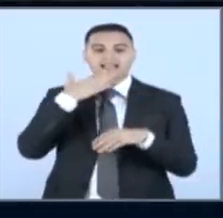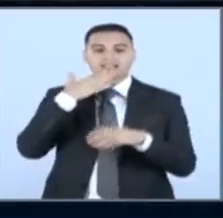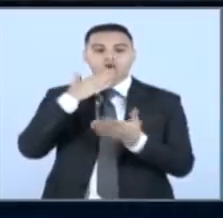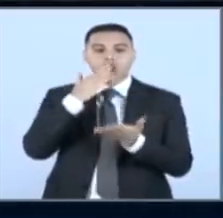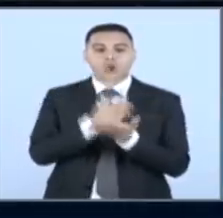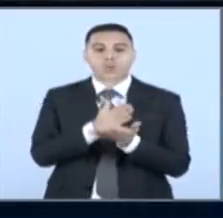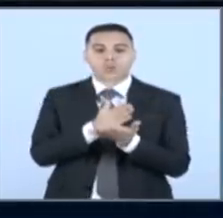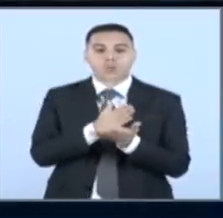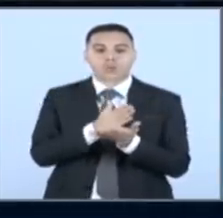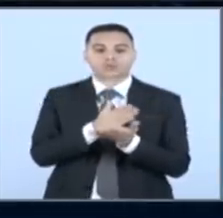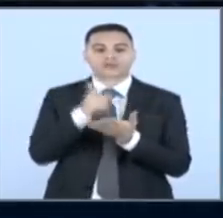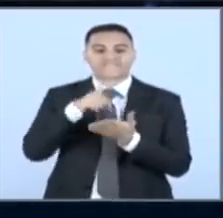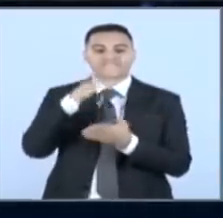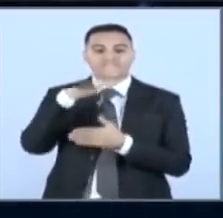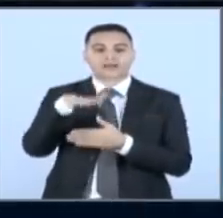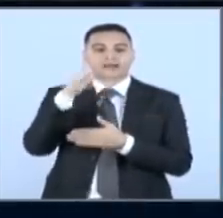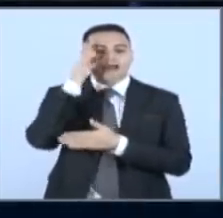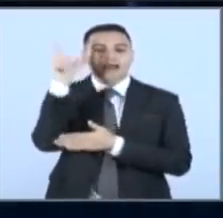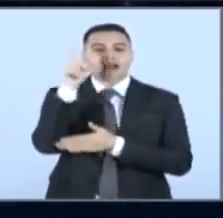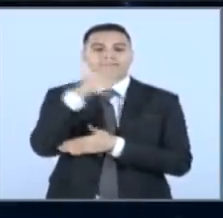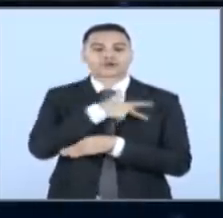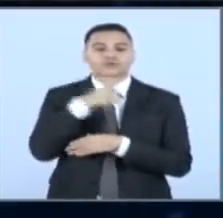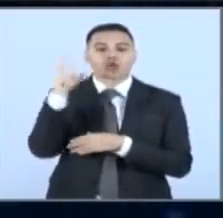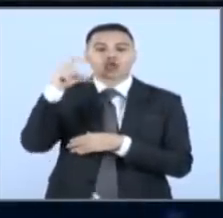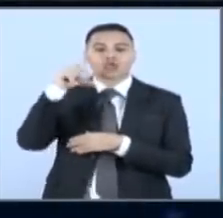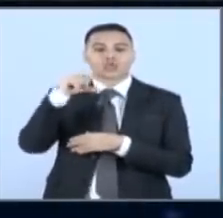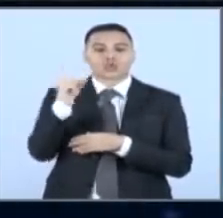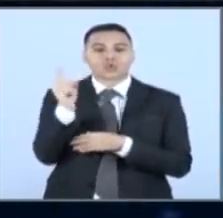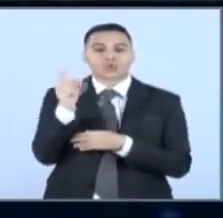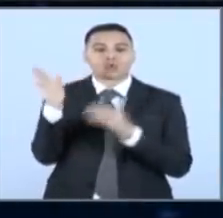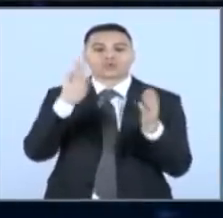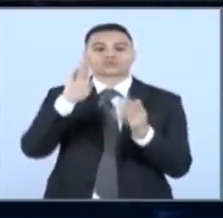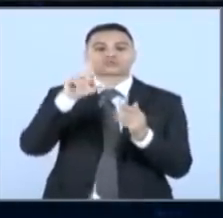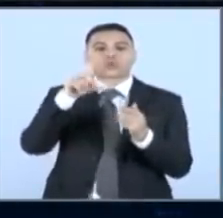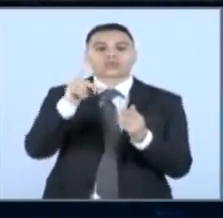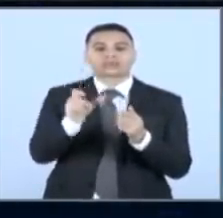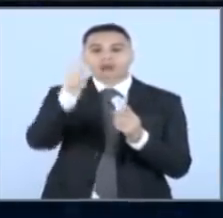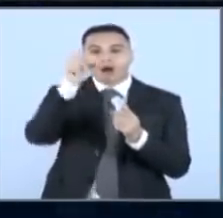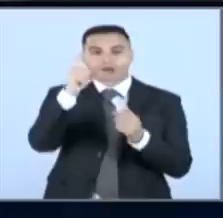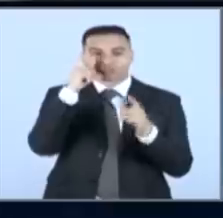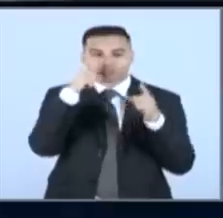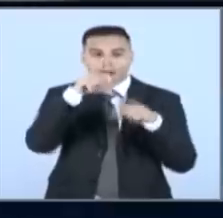في أي من دول آسيا الوسطى يقع مسجد نور سلطان؟